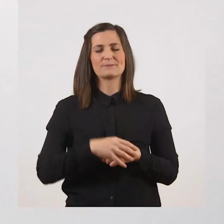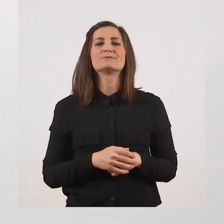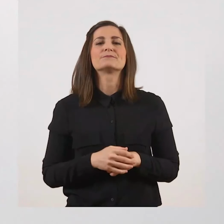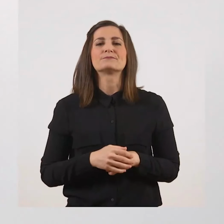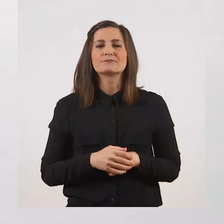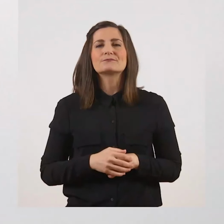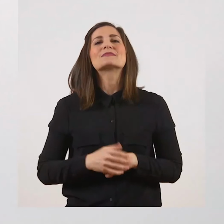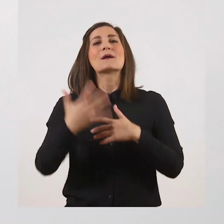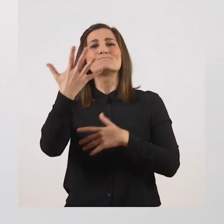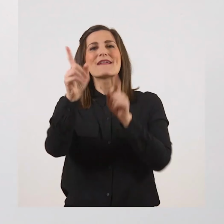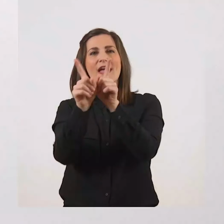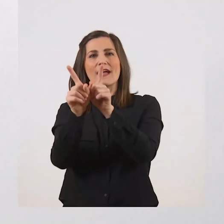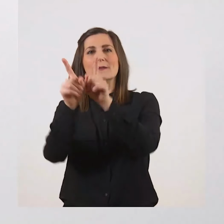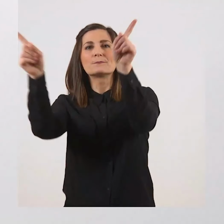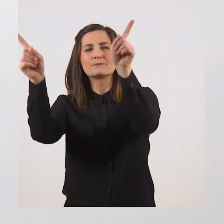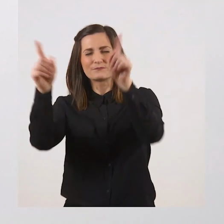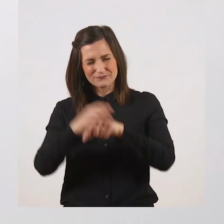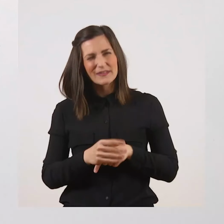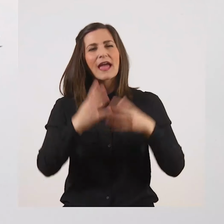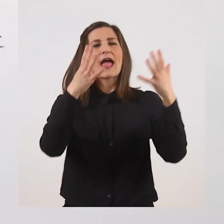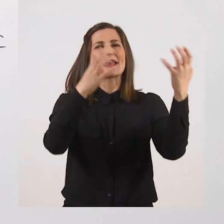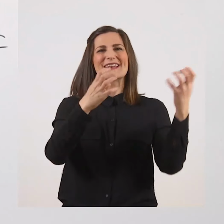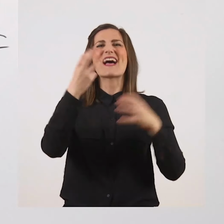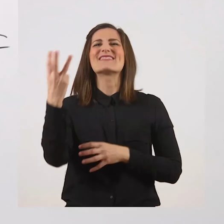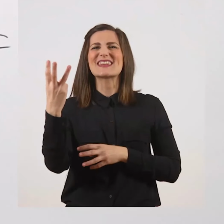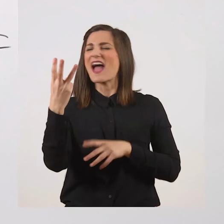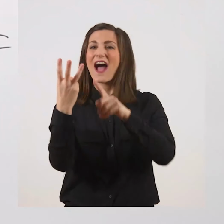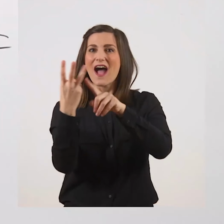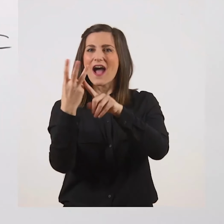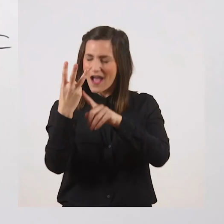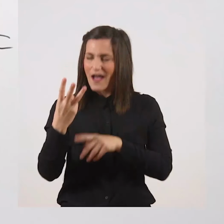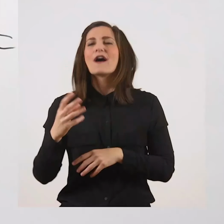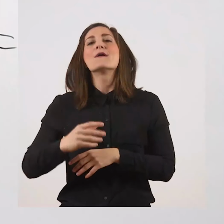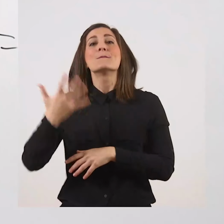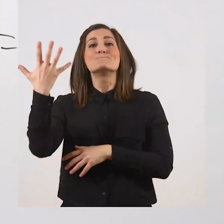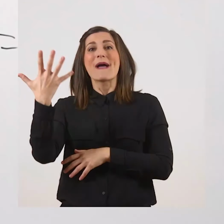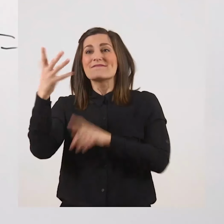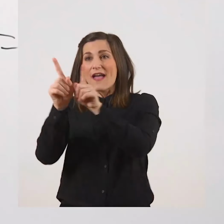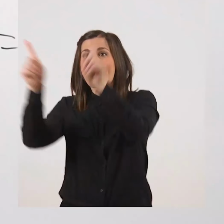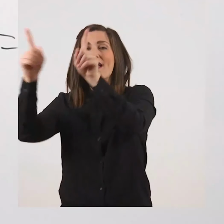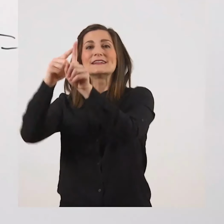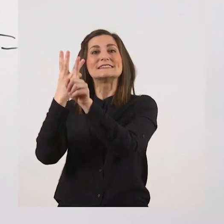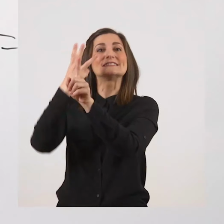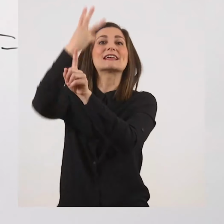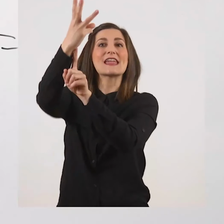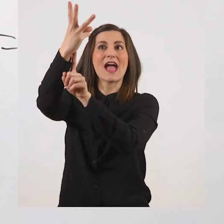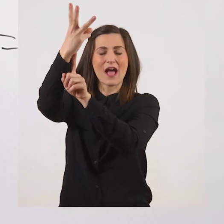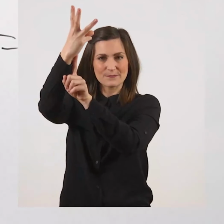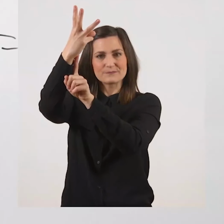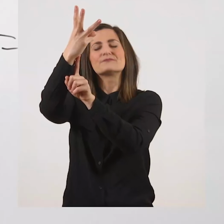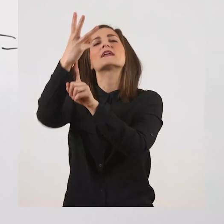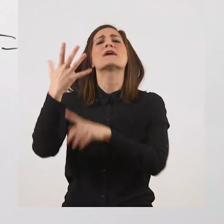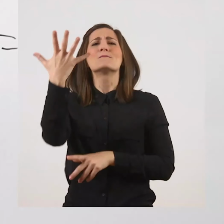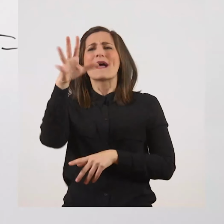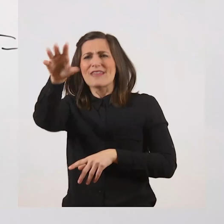Ίσον. Βάζω αυτά και στο 5. Και κοιτάζω τις μονάδες μου, είναι 3, άρα στη μία μεριά θα βάλω το 3 και από το 5, αφού πήρα 3, μπορώ